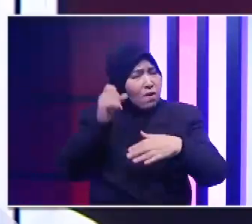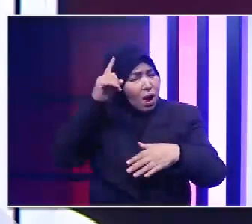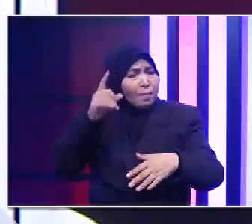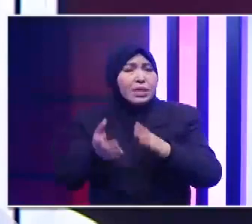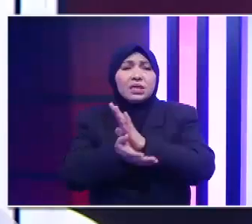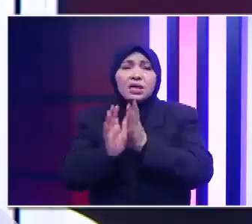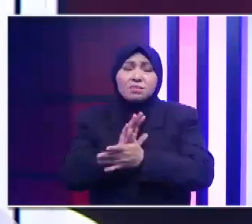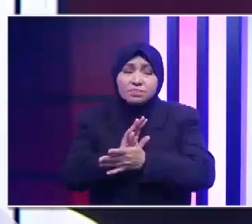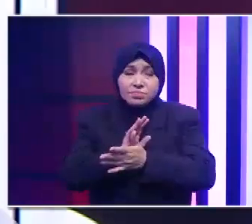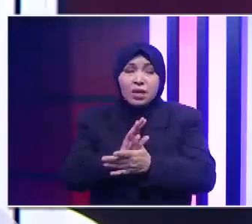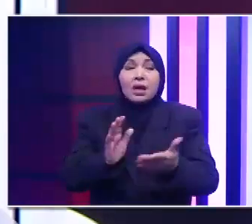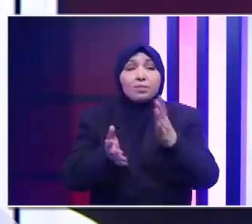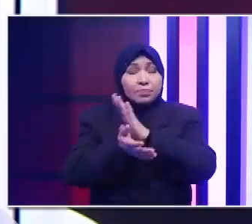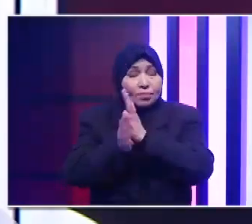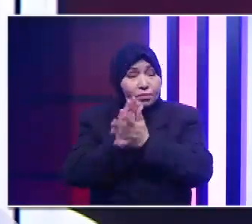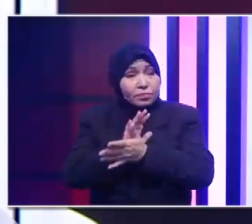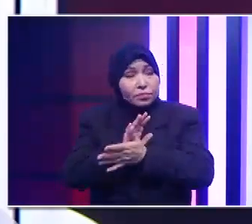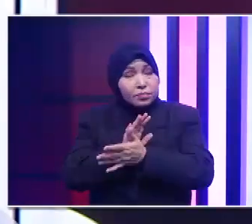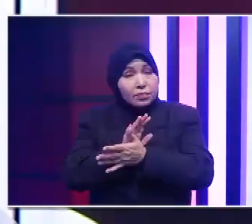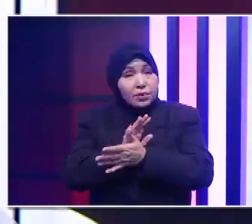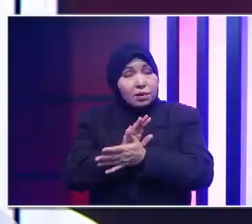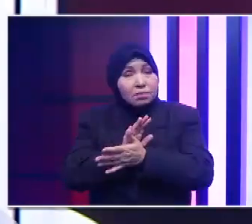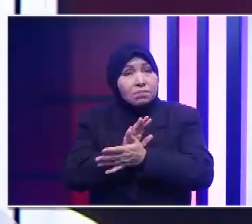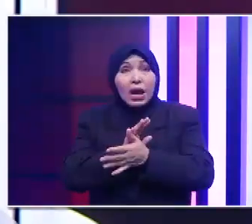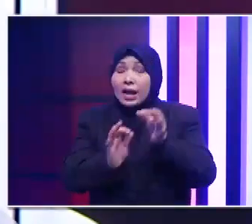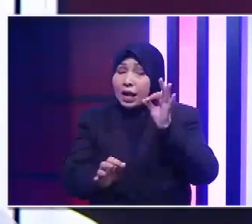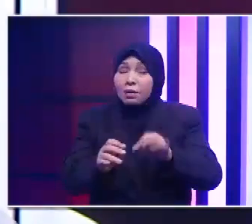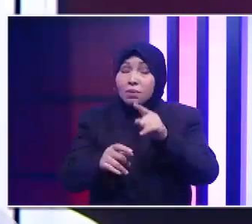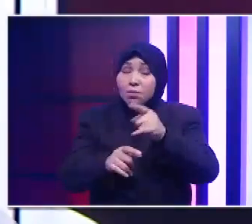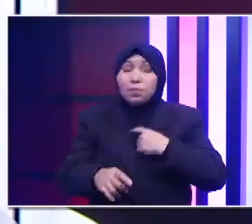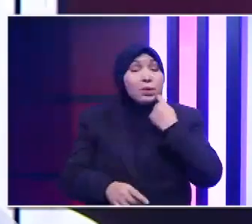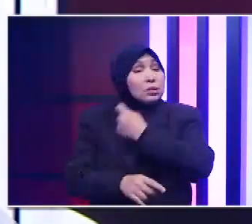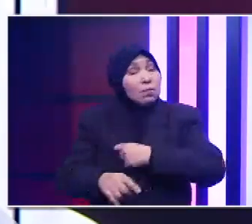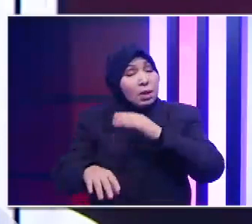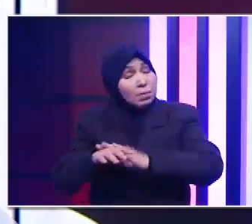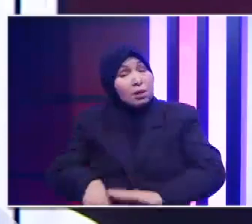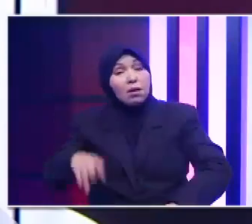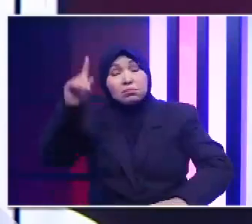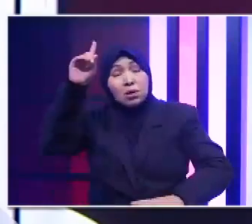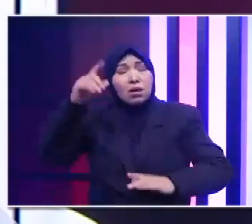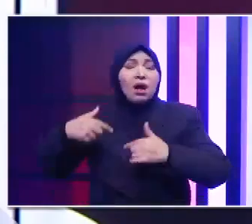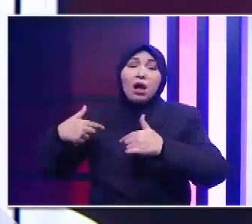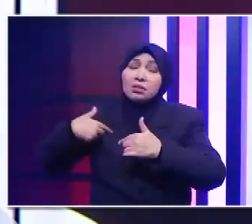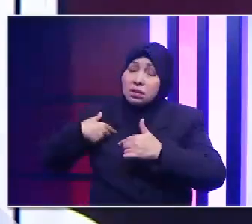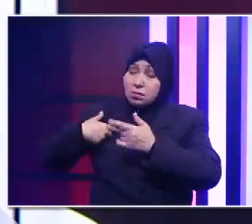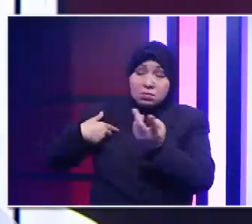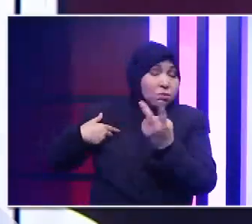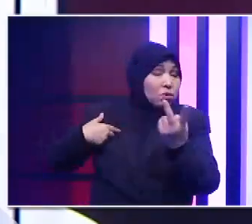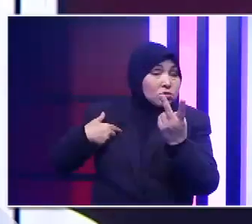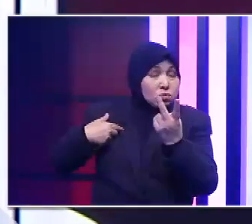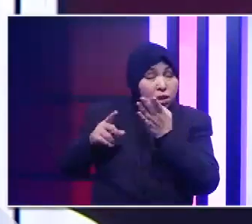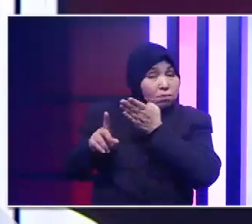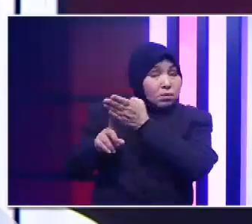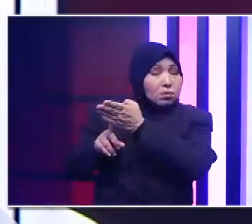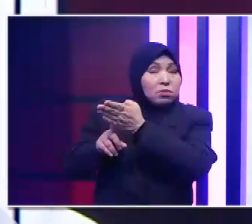intatuba illallah fakhoma Jika kamu bertaubat kepada Allah Sesungguhnya hati kamu bodoh telah cenderung